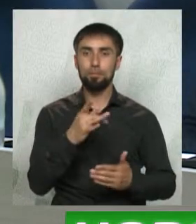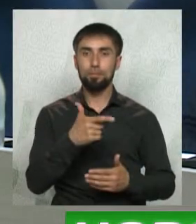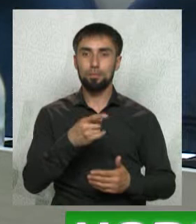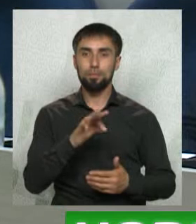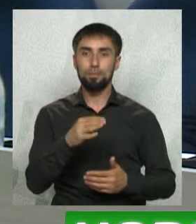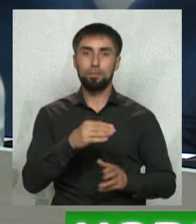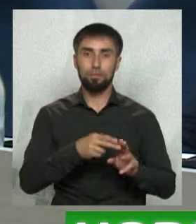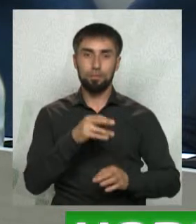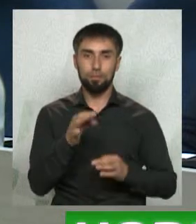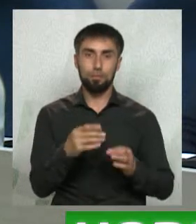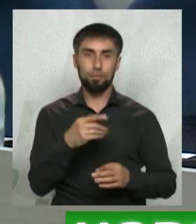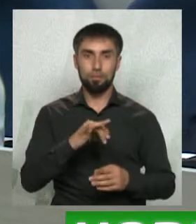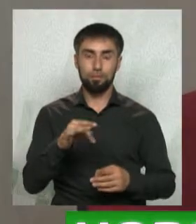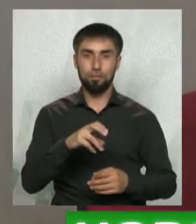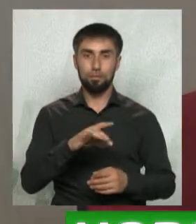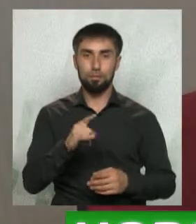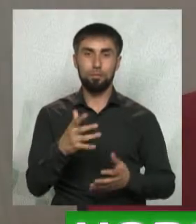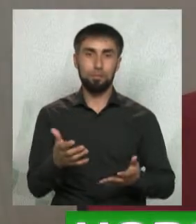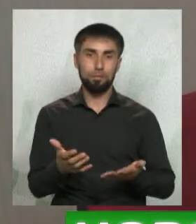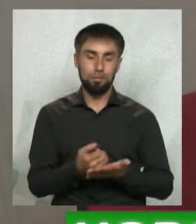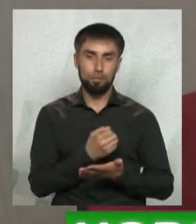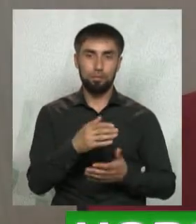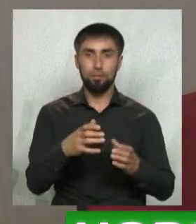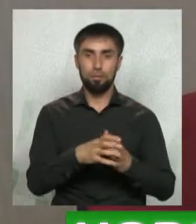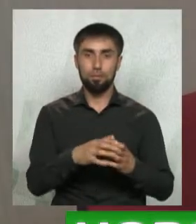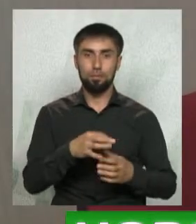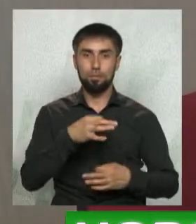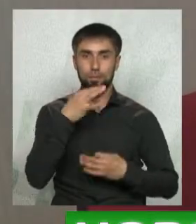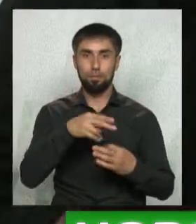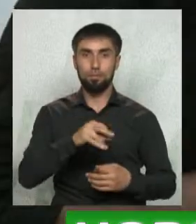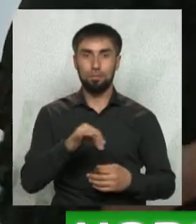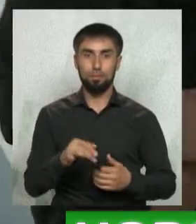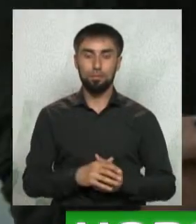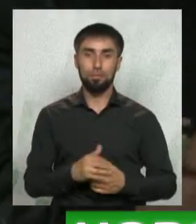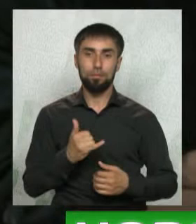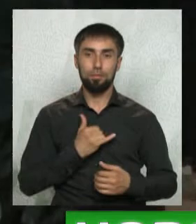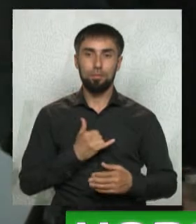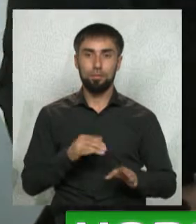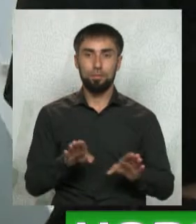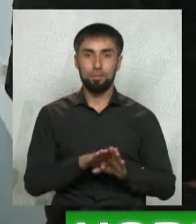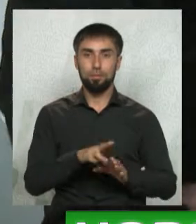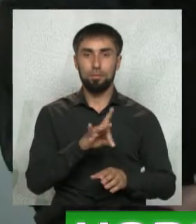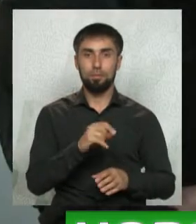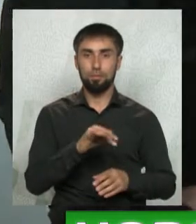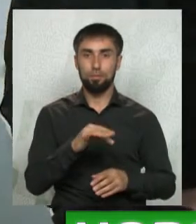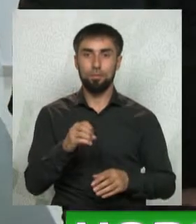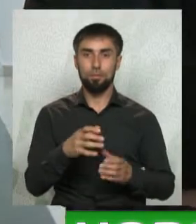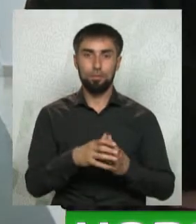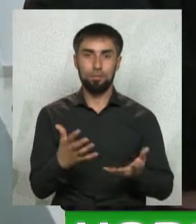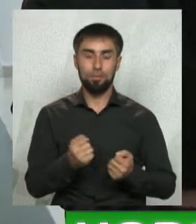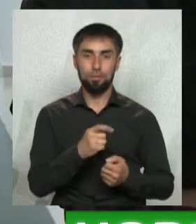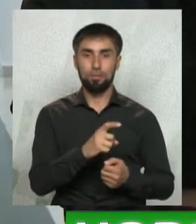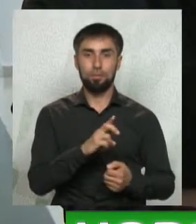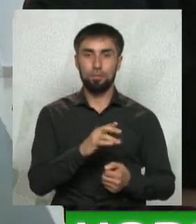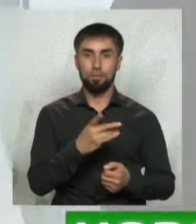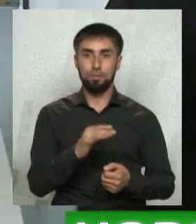решением жюри в первом туре дебатов одерживает победу команда «Розовый пони». У нас такая разнобойная команда получилась. ХБшники,